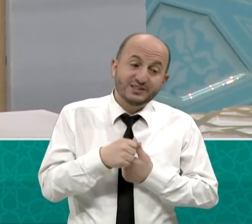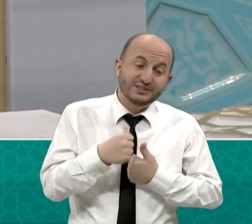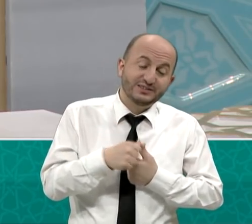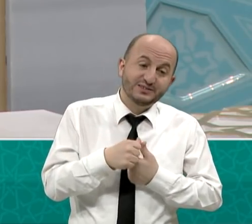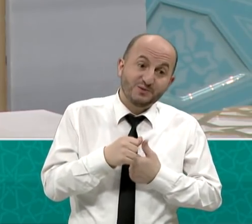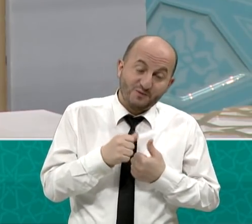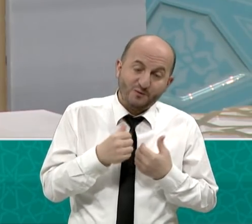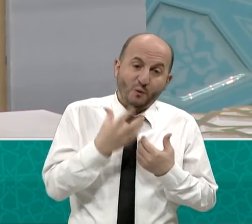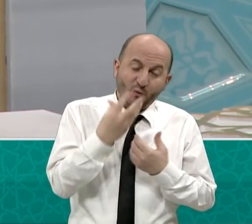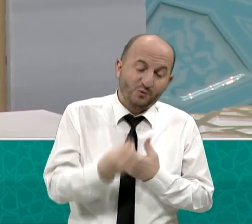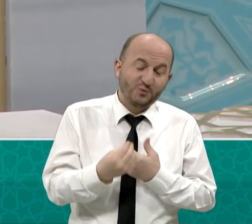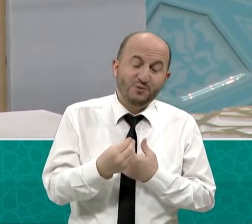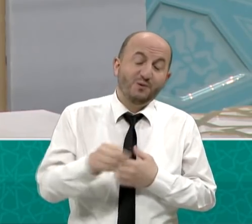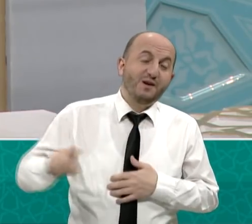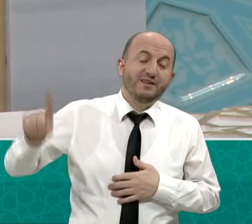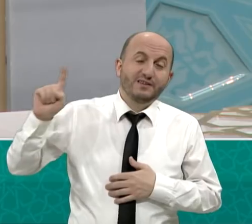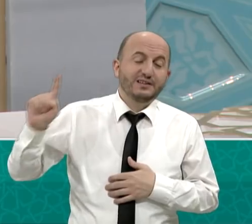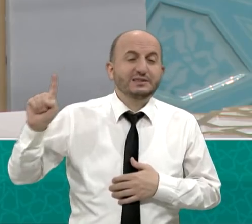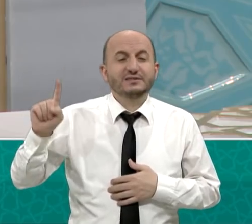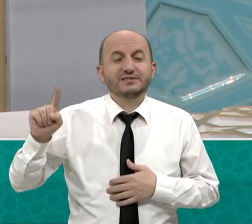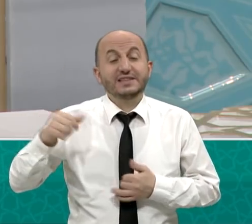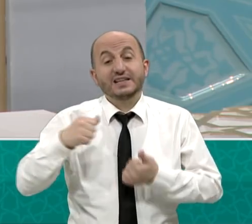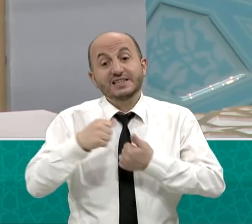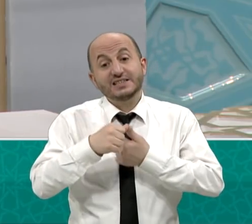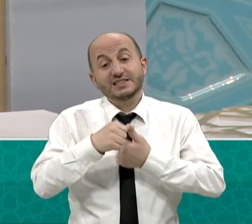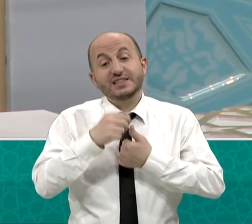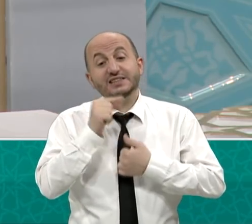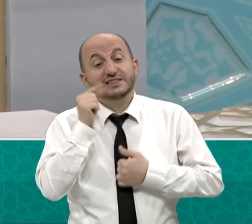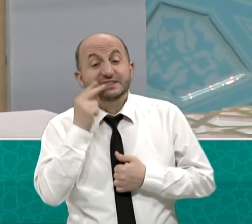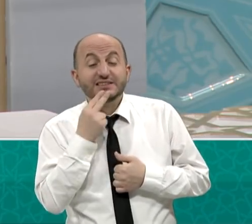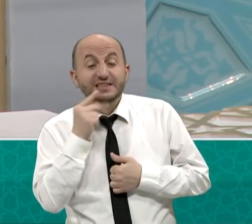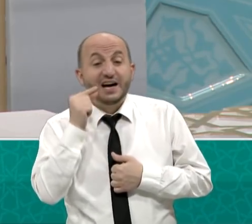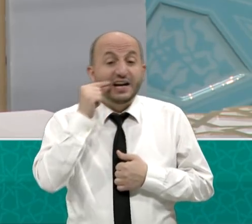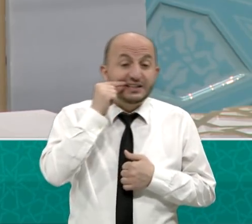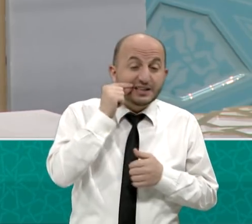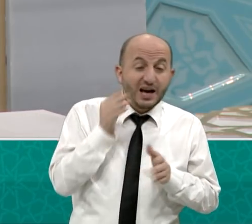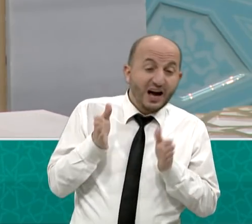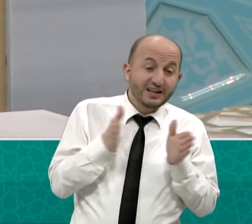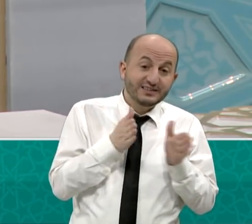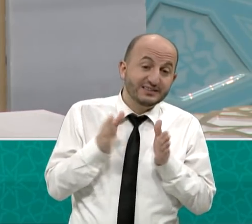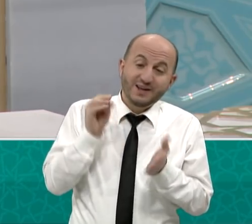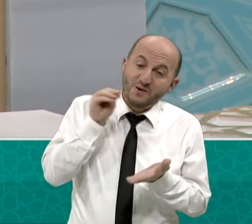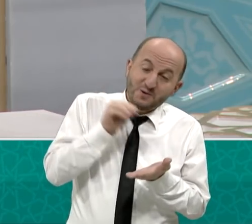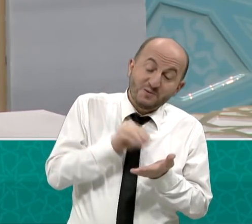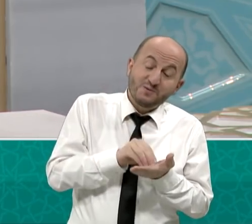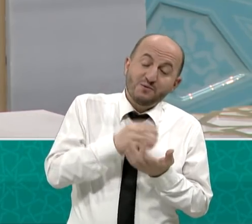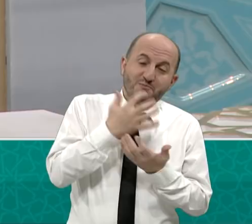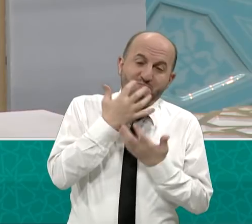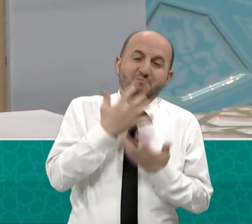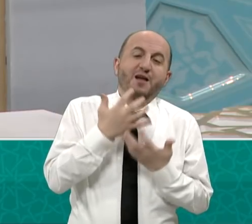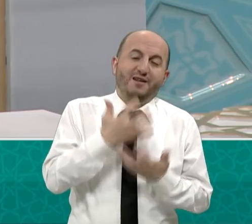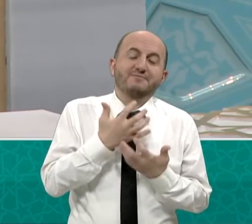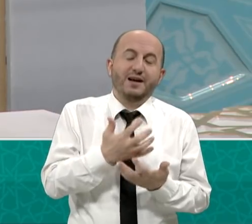oluverir. İşte bu da Mevla'nın karı ile koca eşler arasına koyduğu bir merhamet